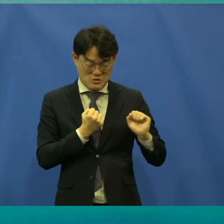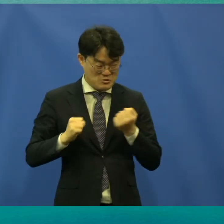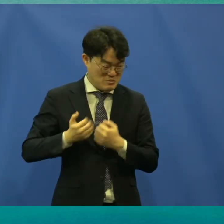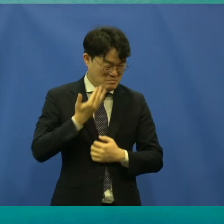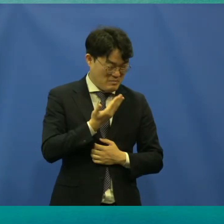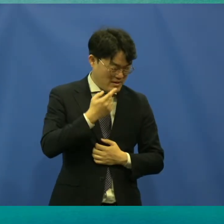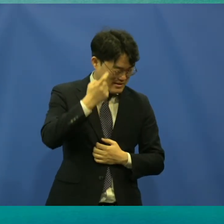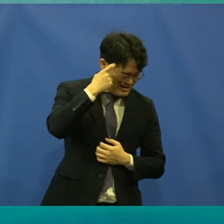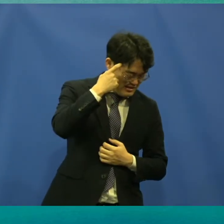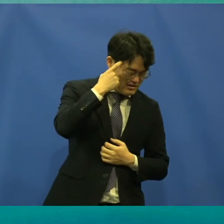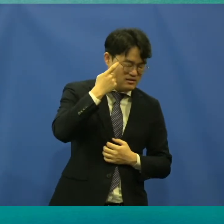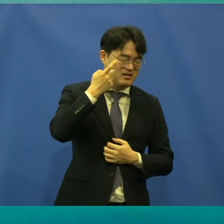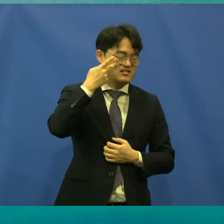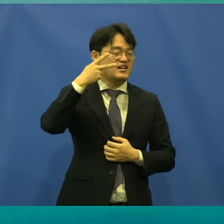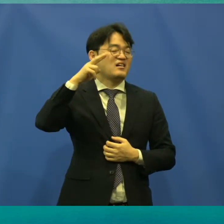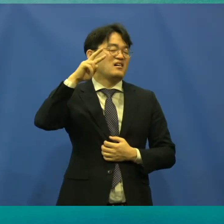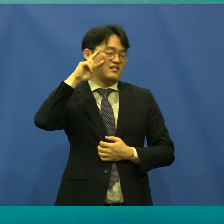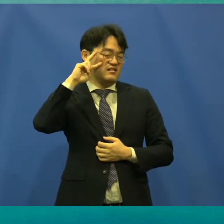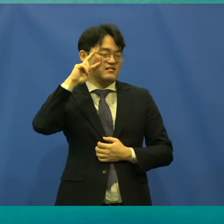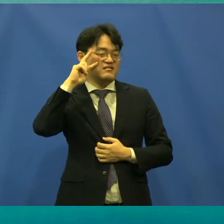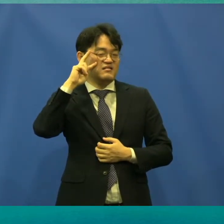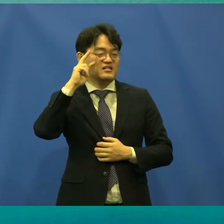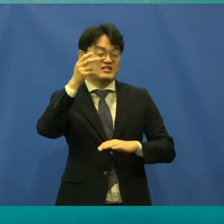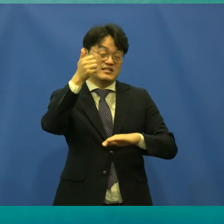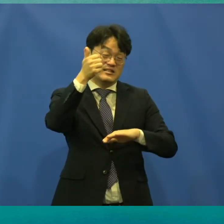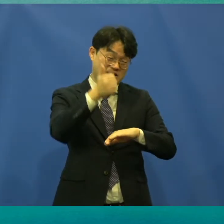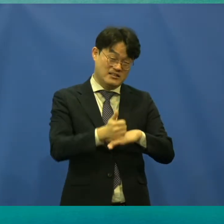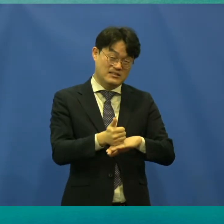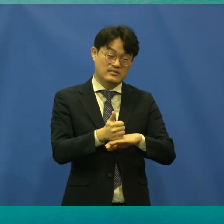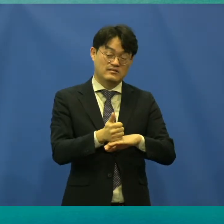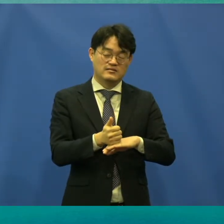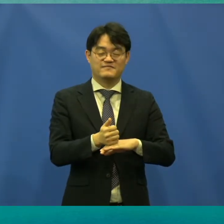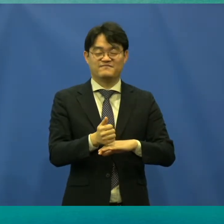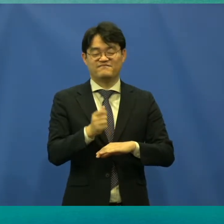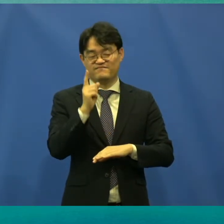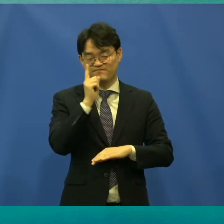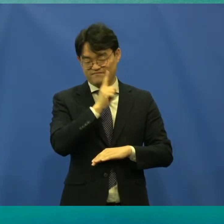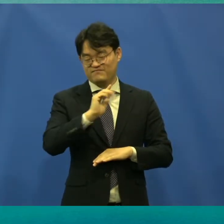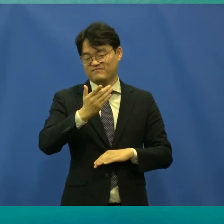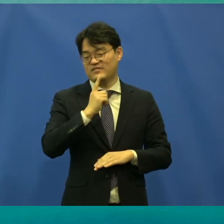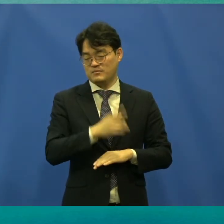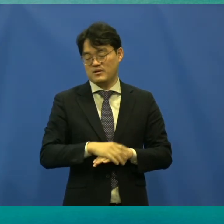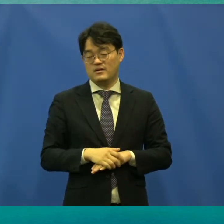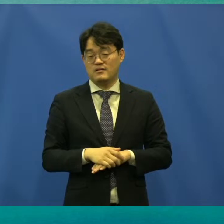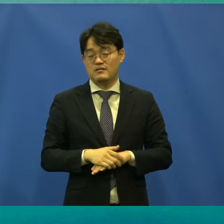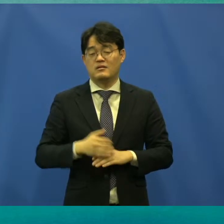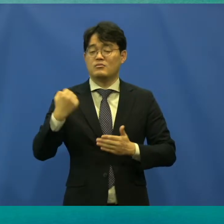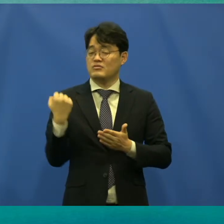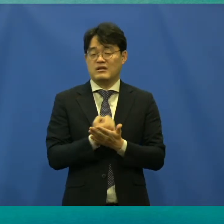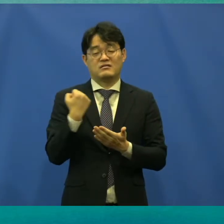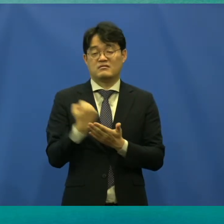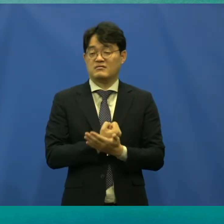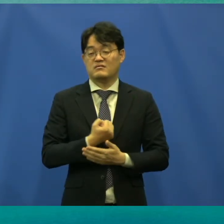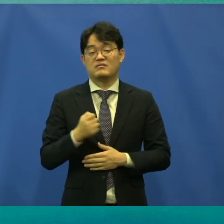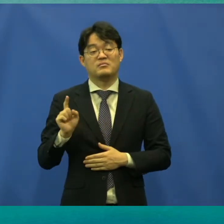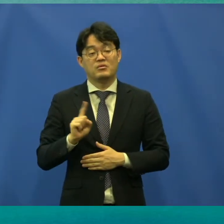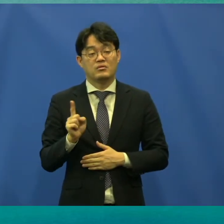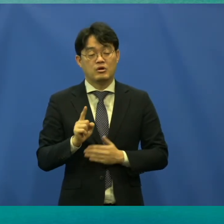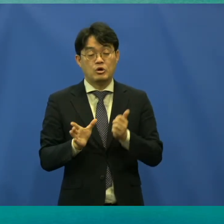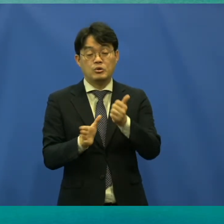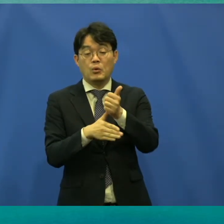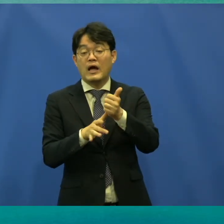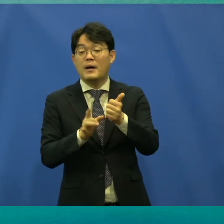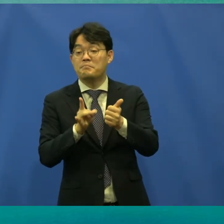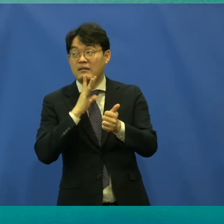안타깝게도 오늘날도 많은 사람들이 다시스 해역의 배를 타고 있습니다. 그리고 그 끝이